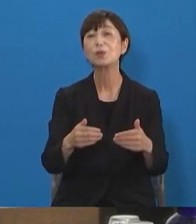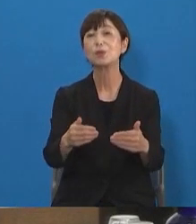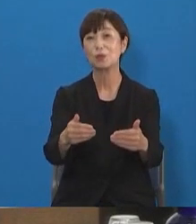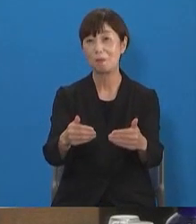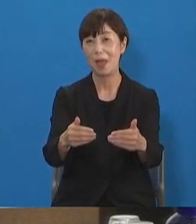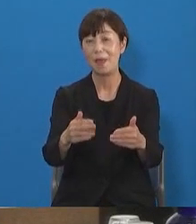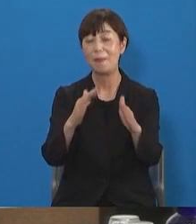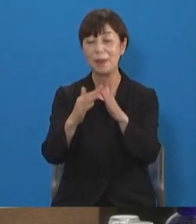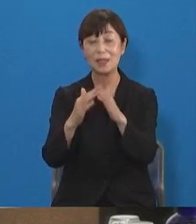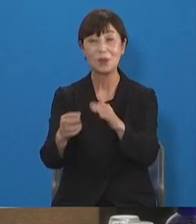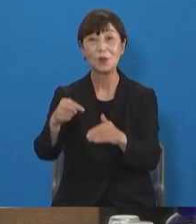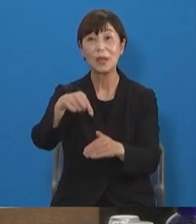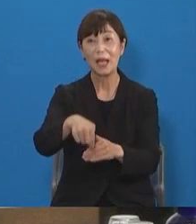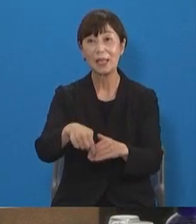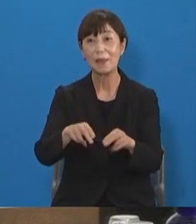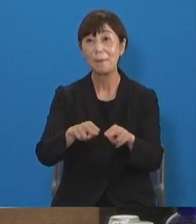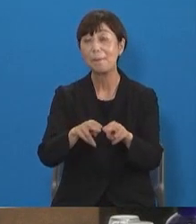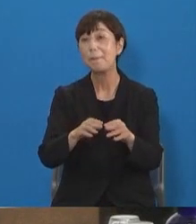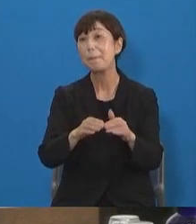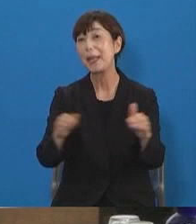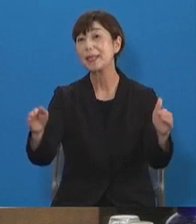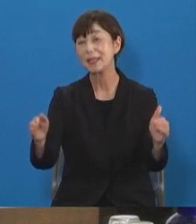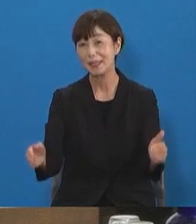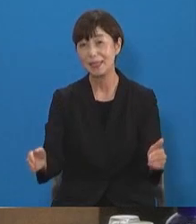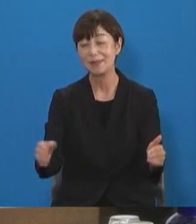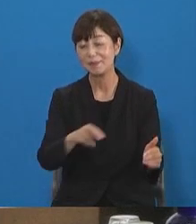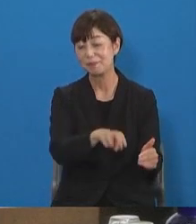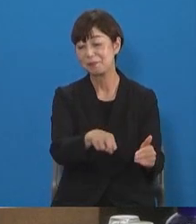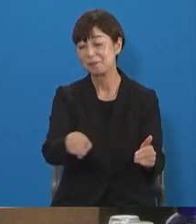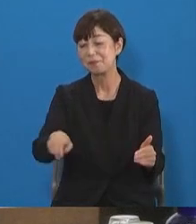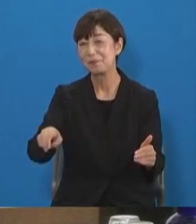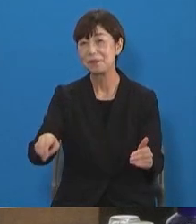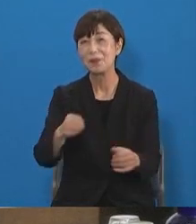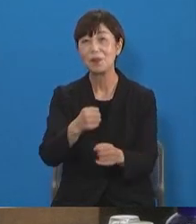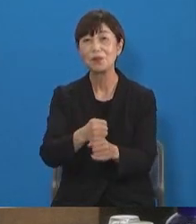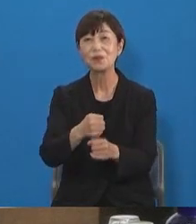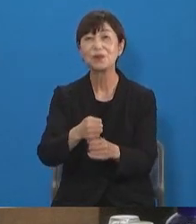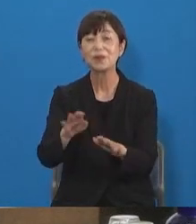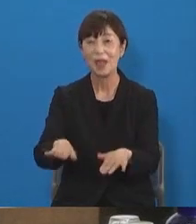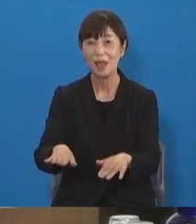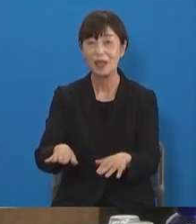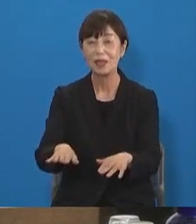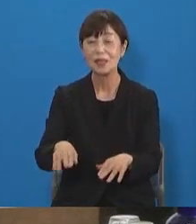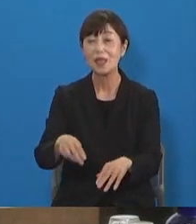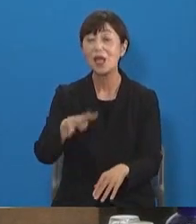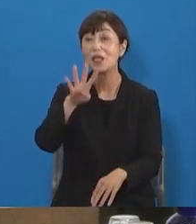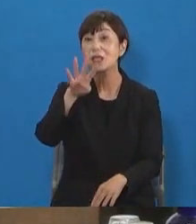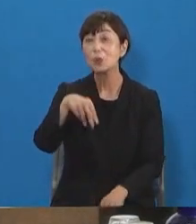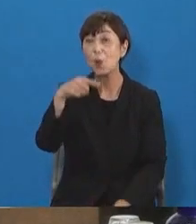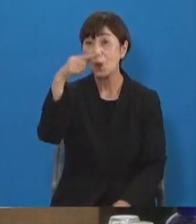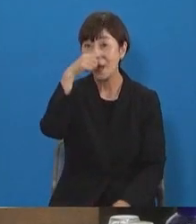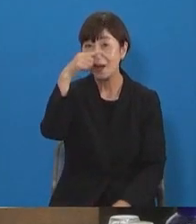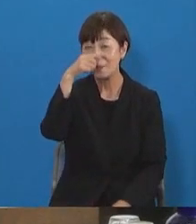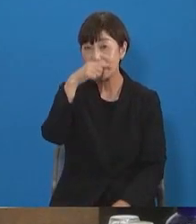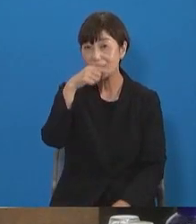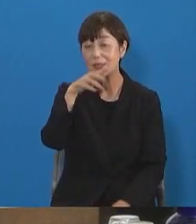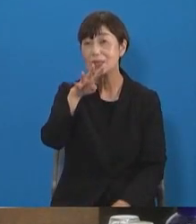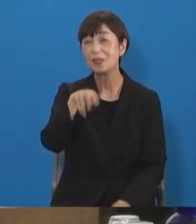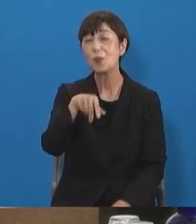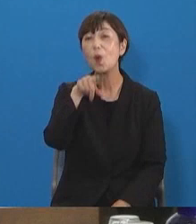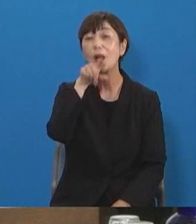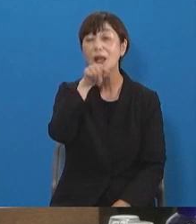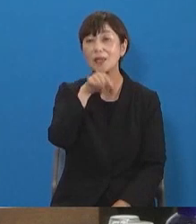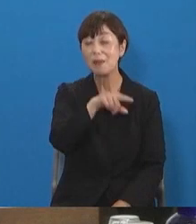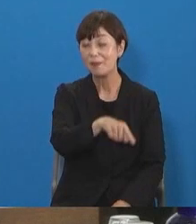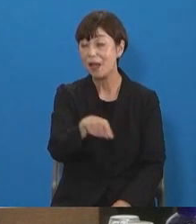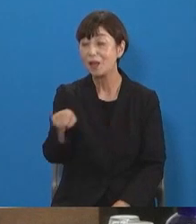中にベンチを設置してまいりました。加えまして四条河原町や四条烏丸など多くの人が